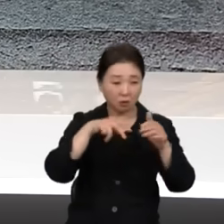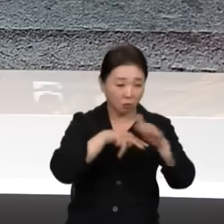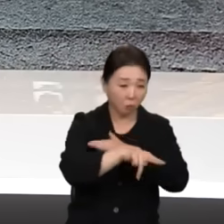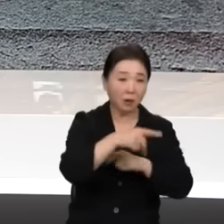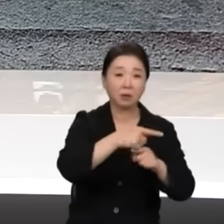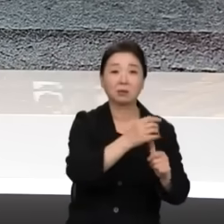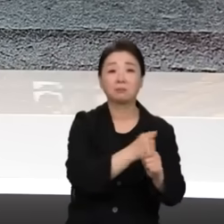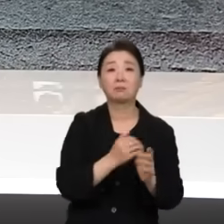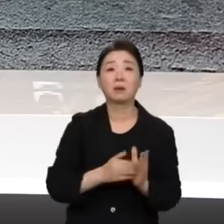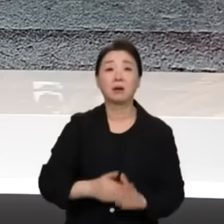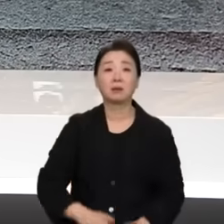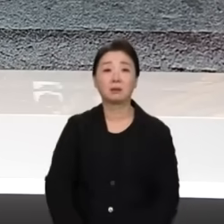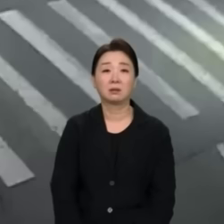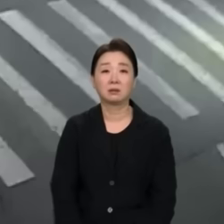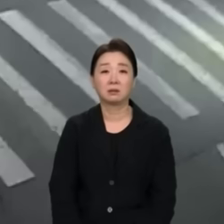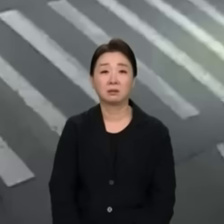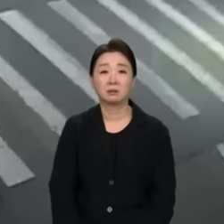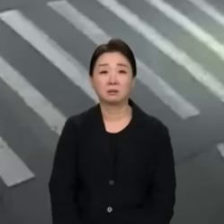임예은 기자입니다.